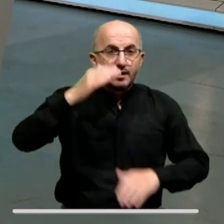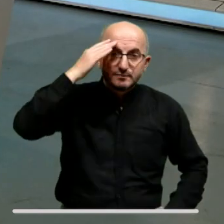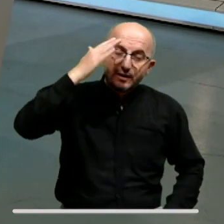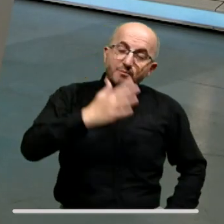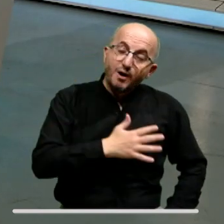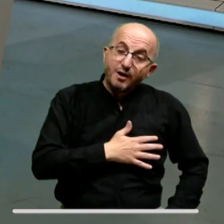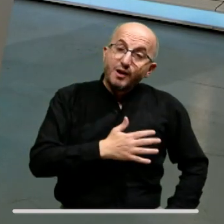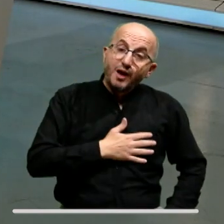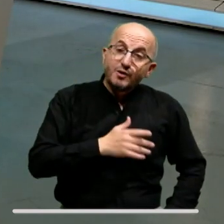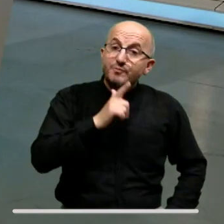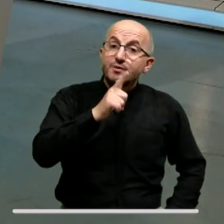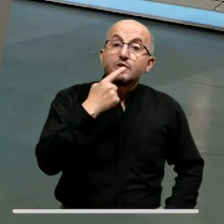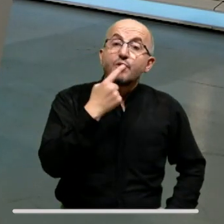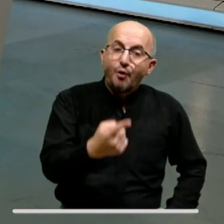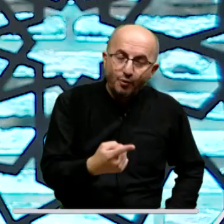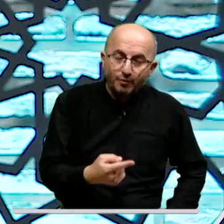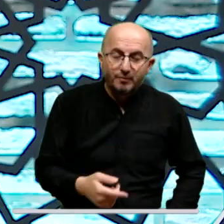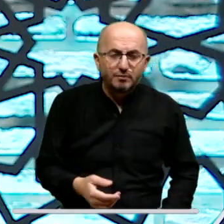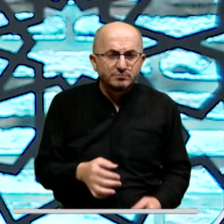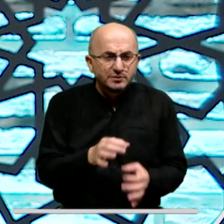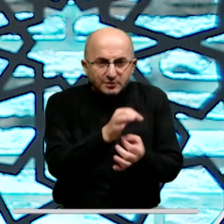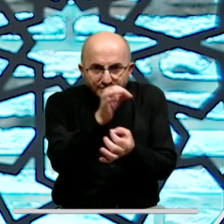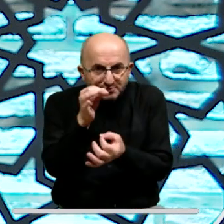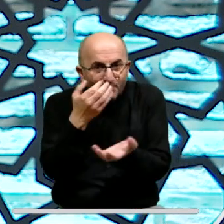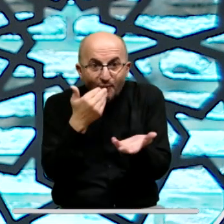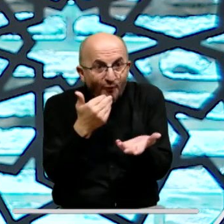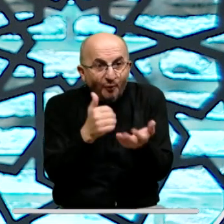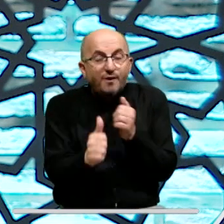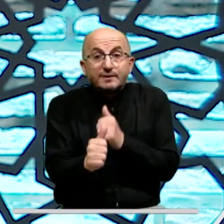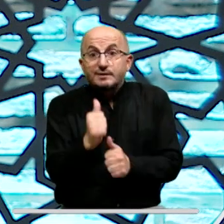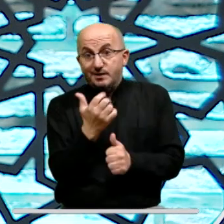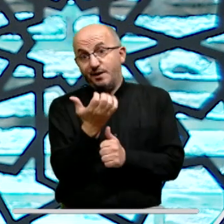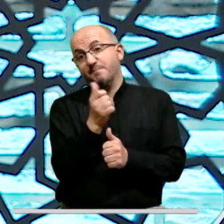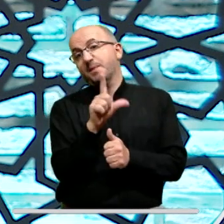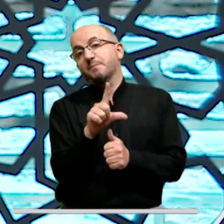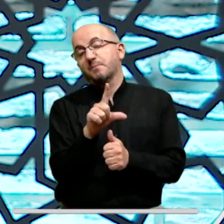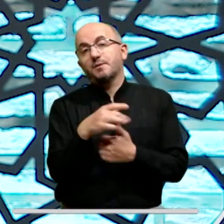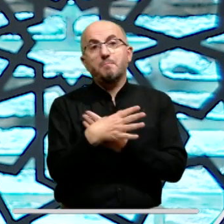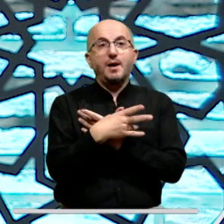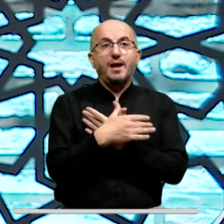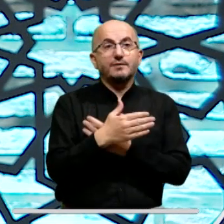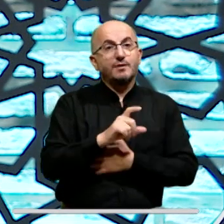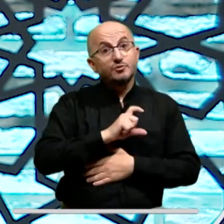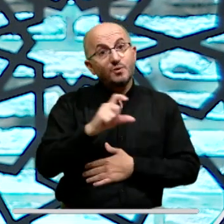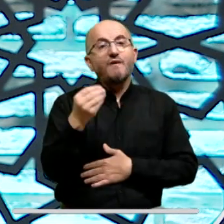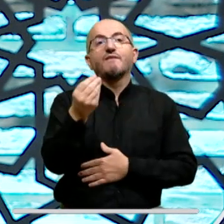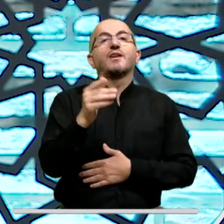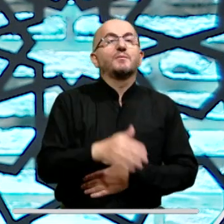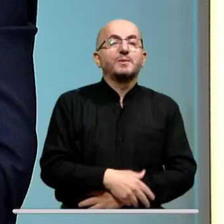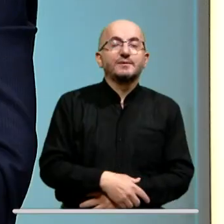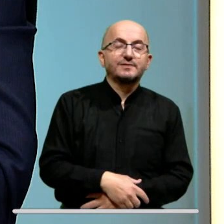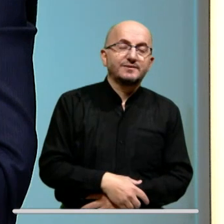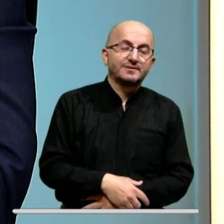Aleyküm ve Rahmetullahi ve Berekatuhu diyorum. Bu selamı geri almalı mı yoksa melekler bu selamı alırlar